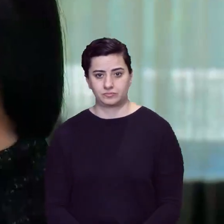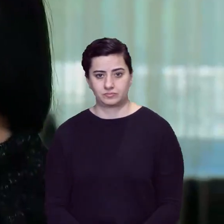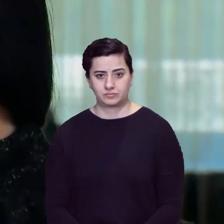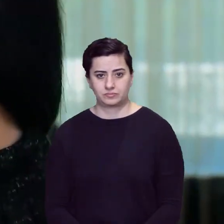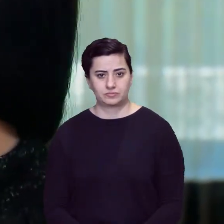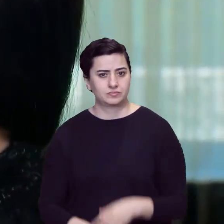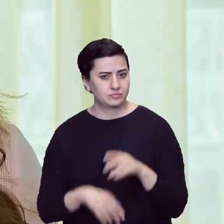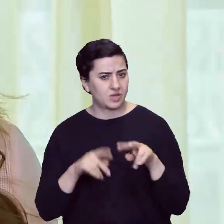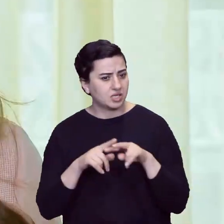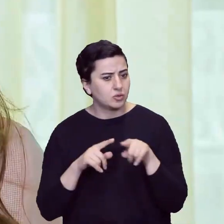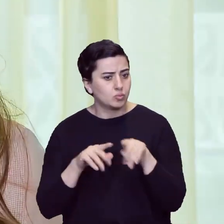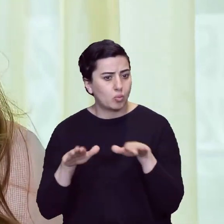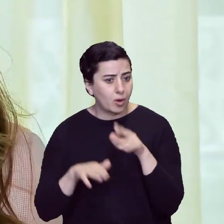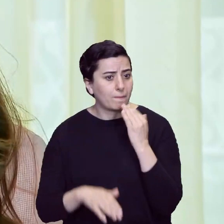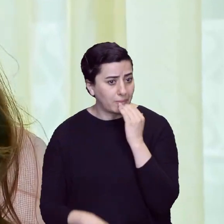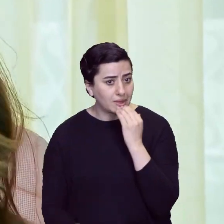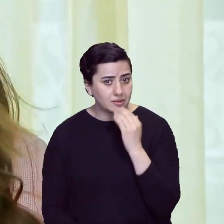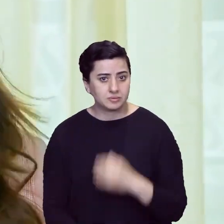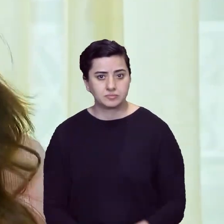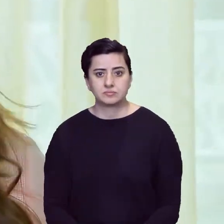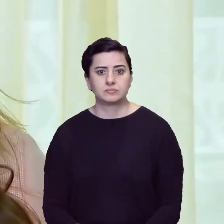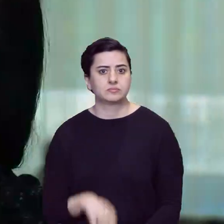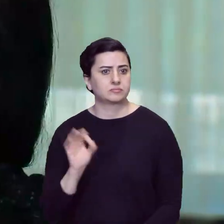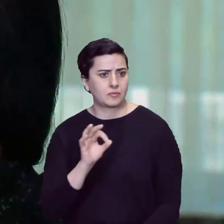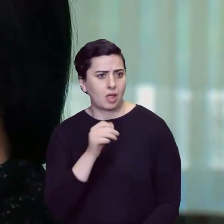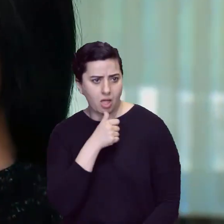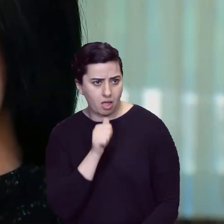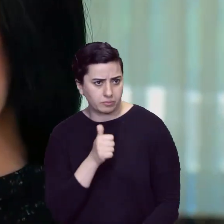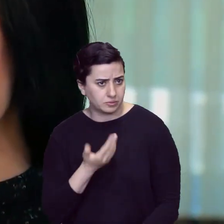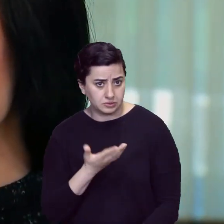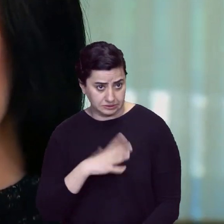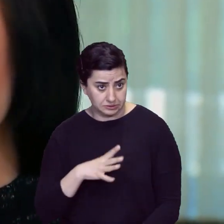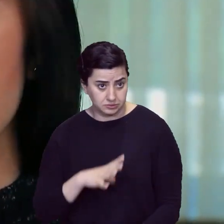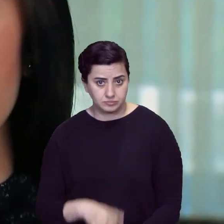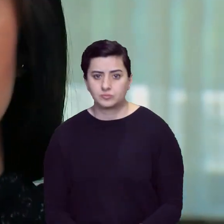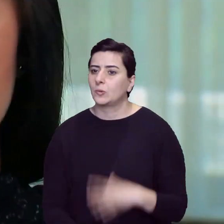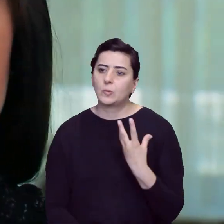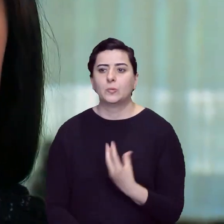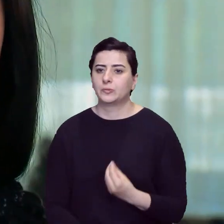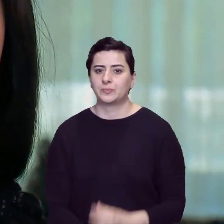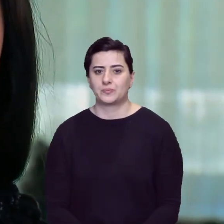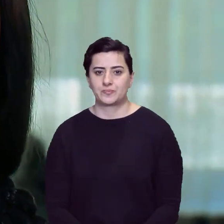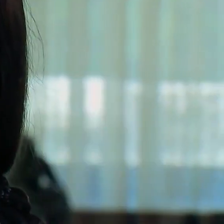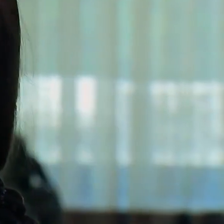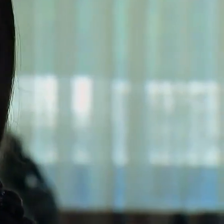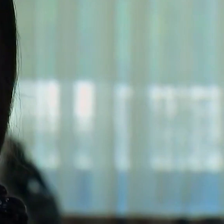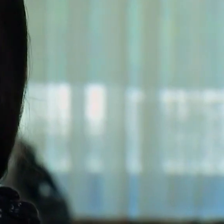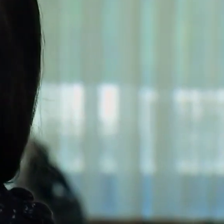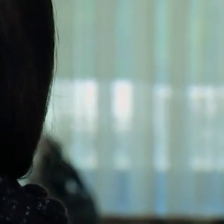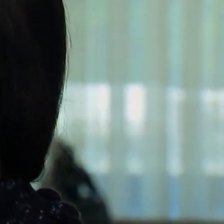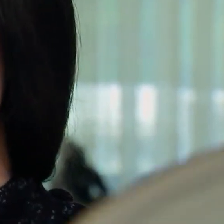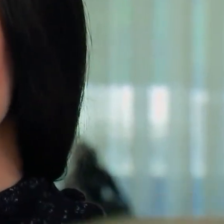Ayşe'cim, börekler peynirli mi? Evet abi. İster misin? Olur.